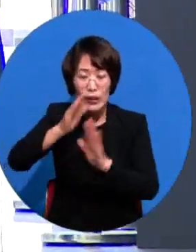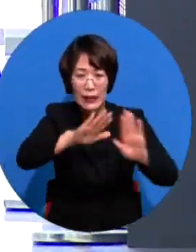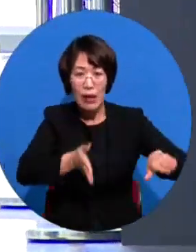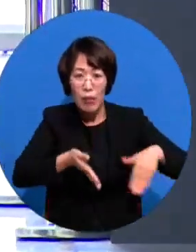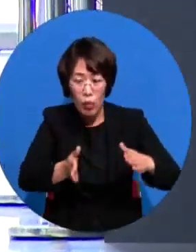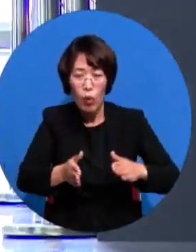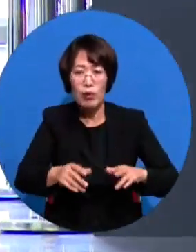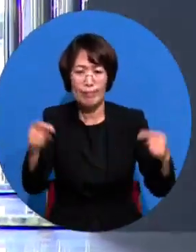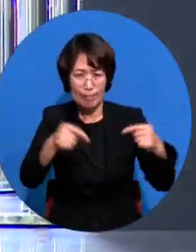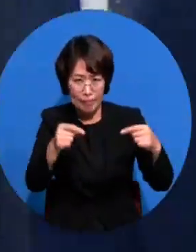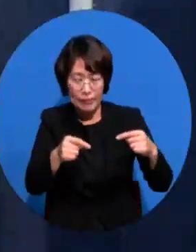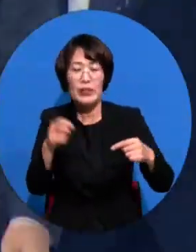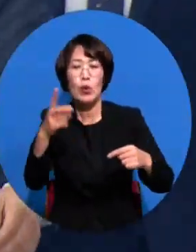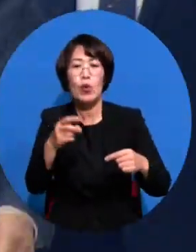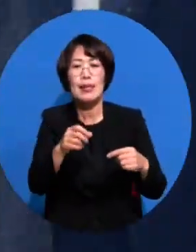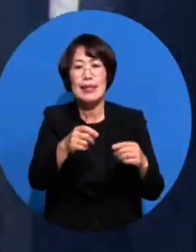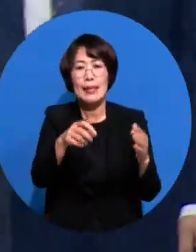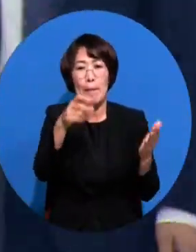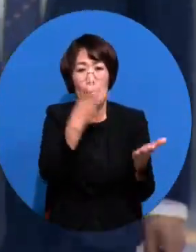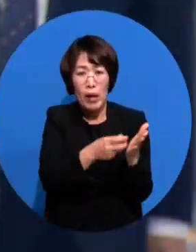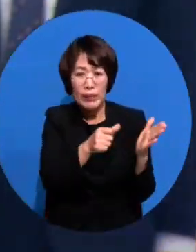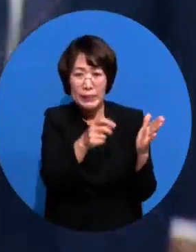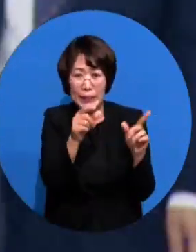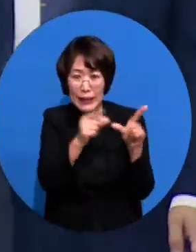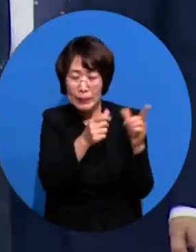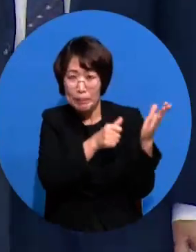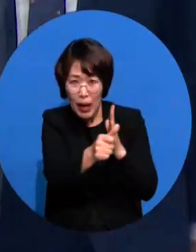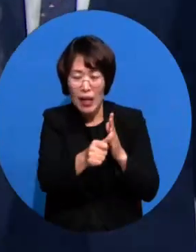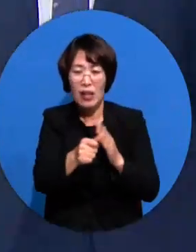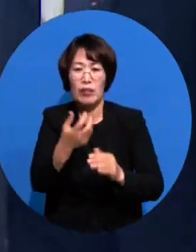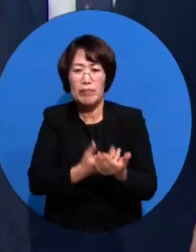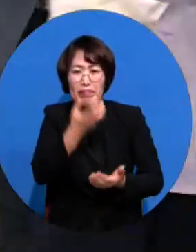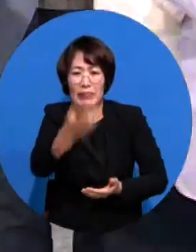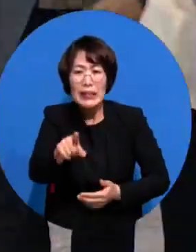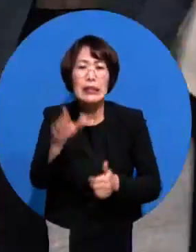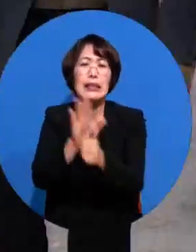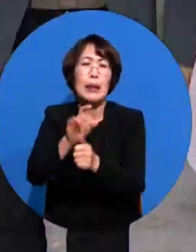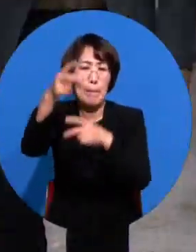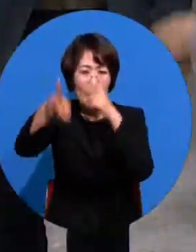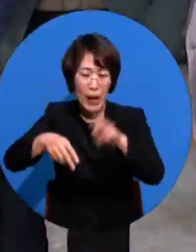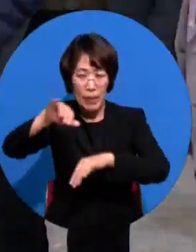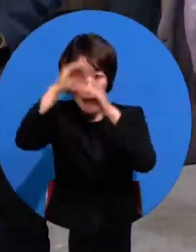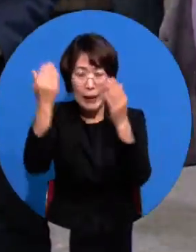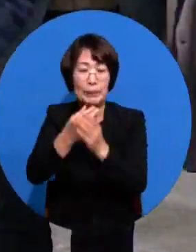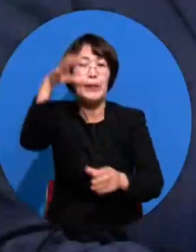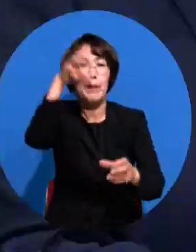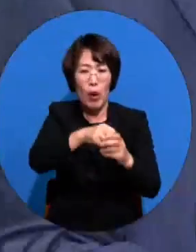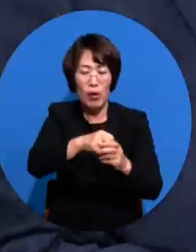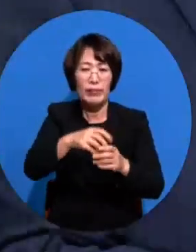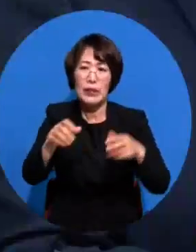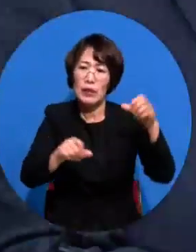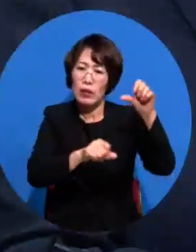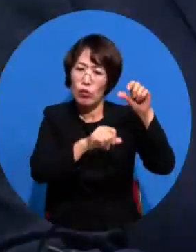전라남도는 협의를 통해 일부 조항 삭제와 이전 지역 지원 사업 포함 요구 등 시행령에 대한 의견을 다음 달